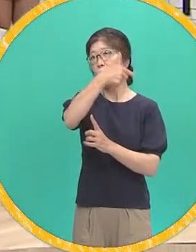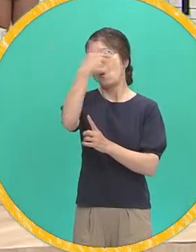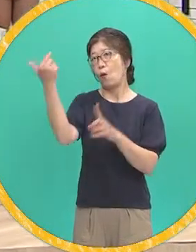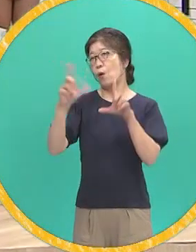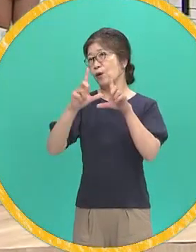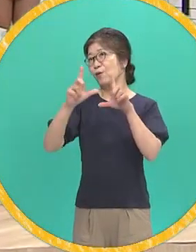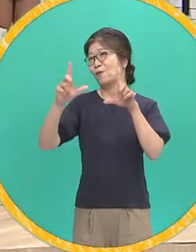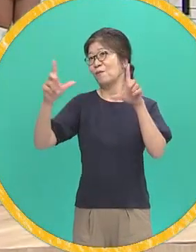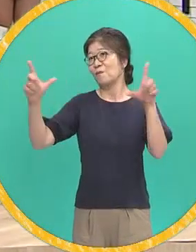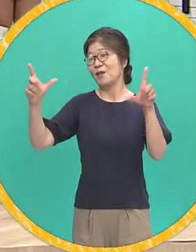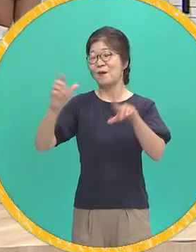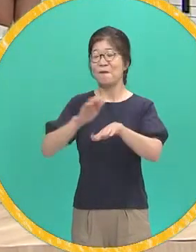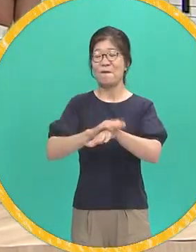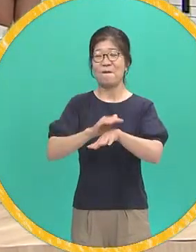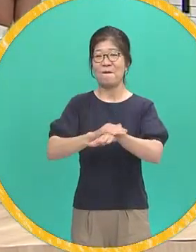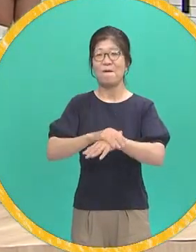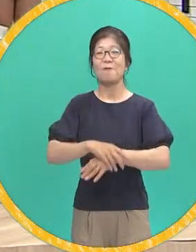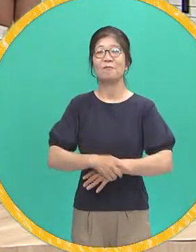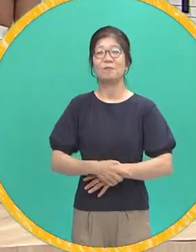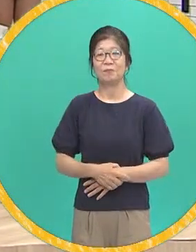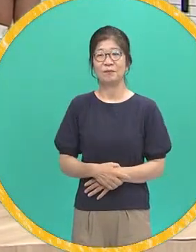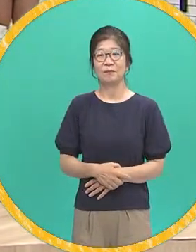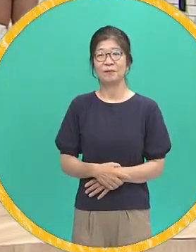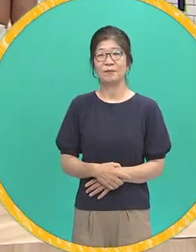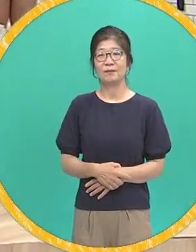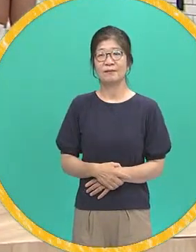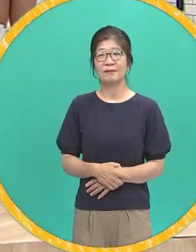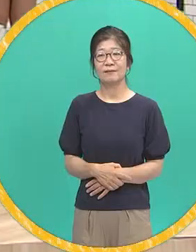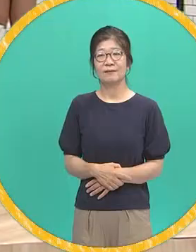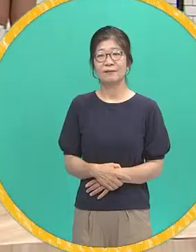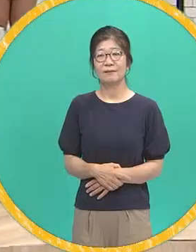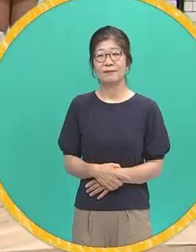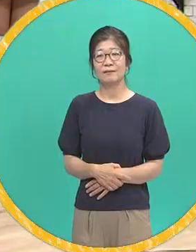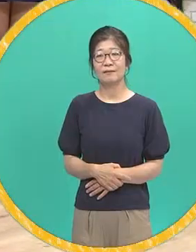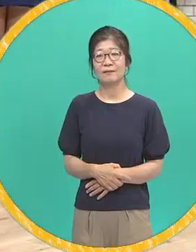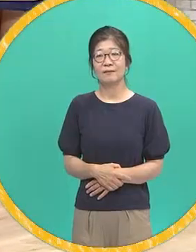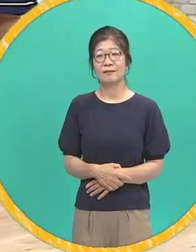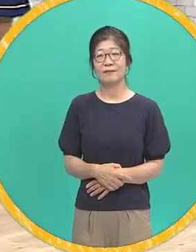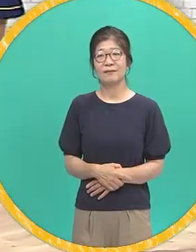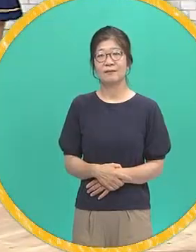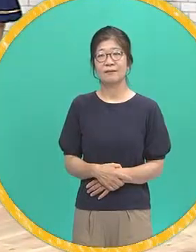スウィープという技をやりたいと思いますいきます